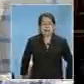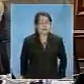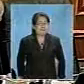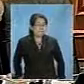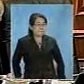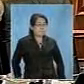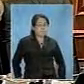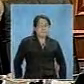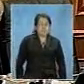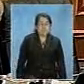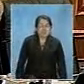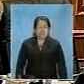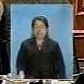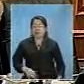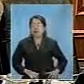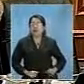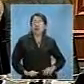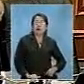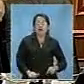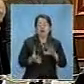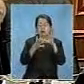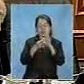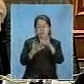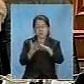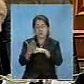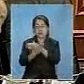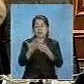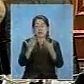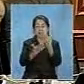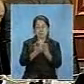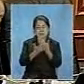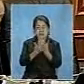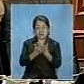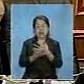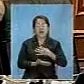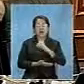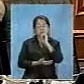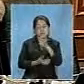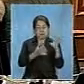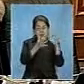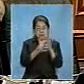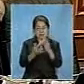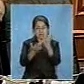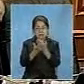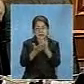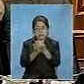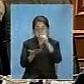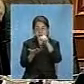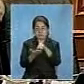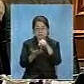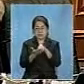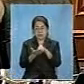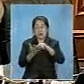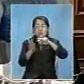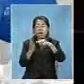ซึ่งขออนุญาตเรียนว่าในส่วนนี้นะครับที่เป็นเรื่องที่เกี่ยวข้องกับงบประมาณฉบับนี้เพราะคำว่านโยบายการ